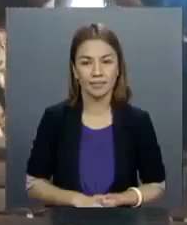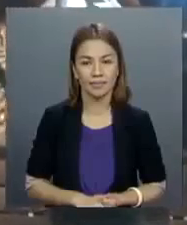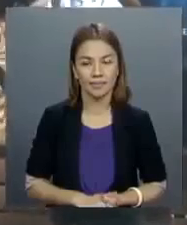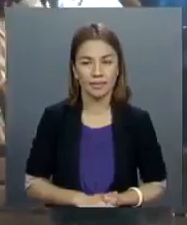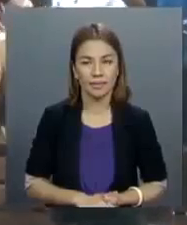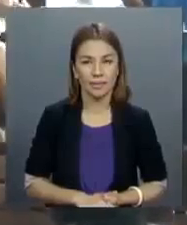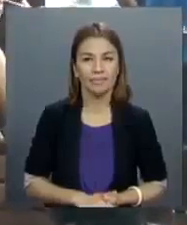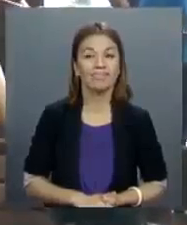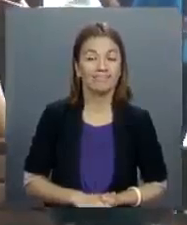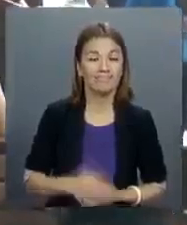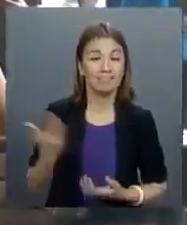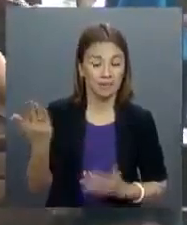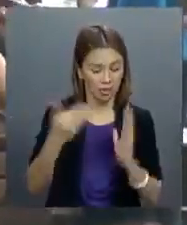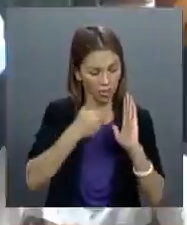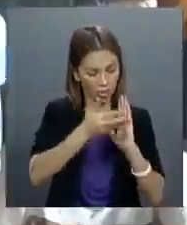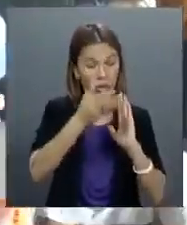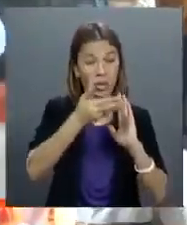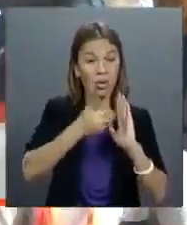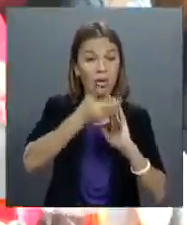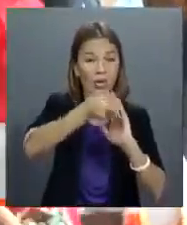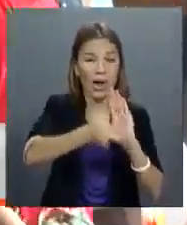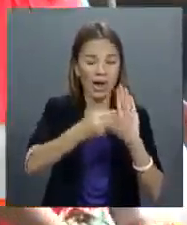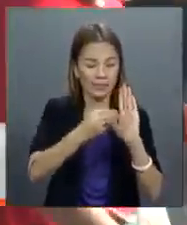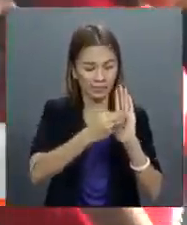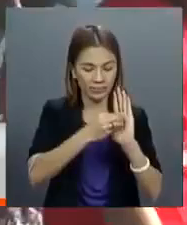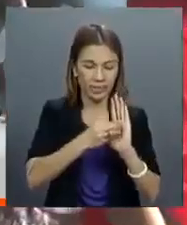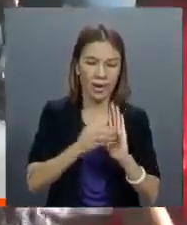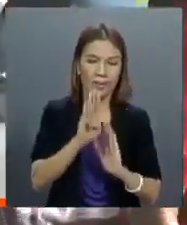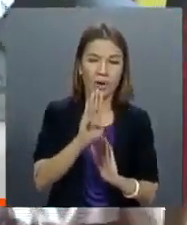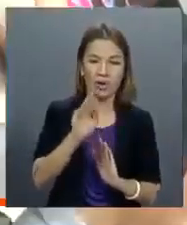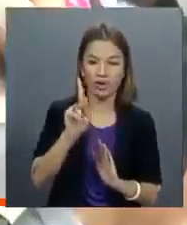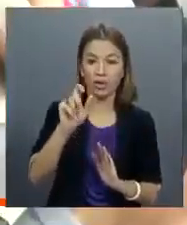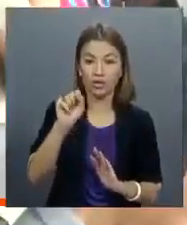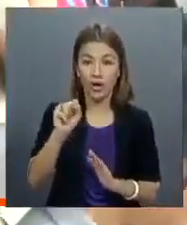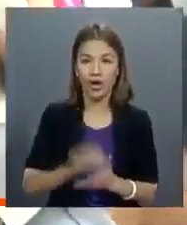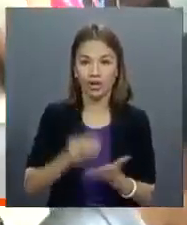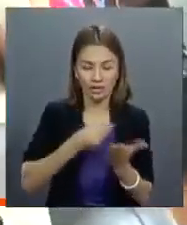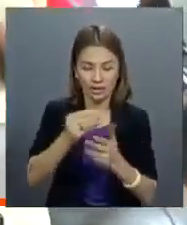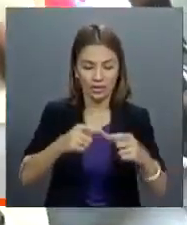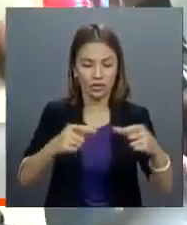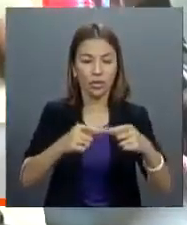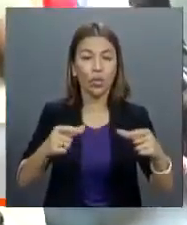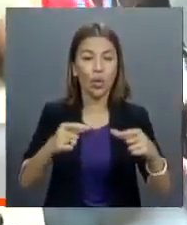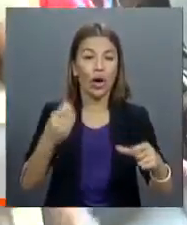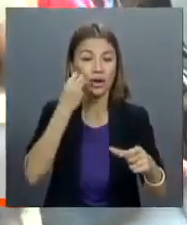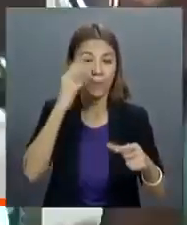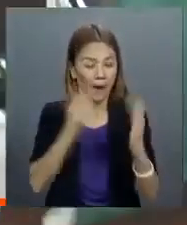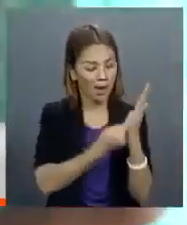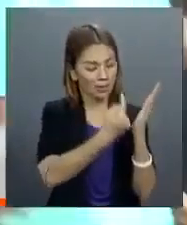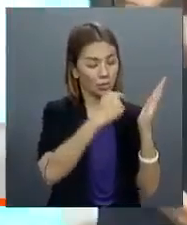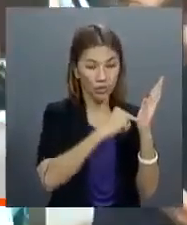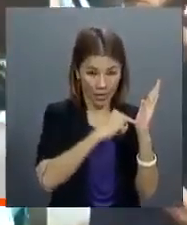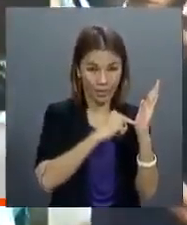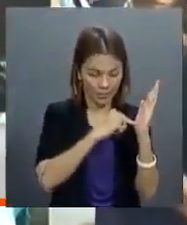ส่วนที่สถานีขนส่งจังหวัดนครราชสีมาประชาชนจำนวนมากยังคงซื้อตั๋วรถโดยสารเพื่อเดินทางกลับเข้ากรุงเทพ